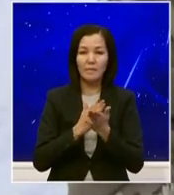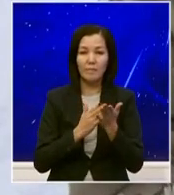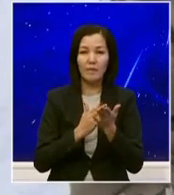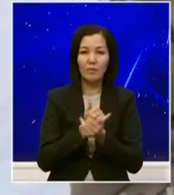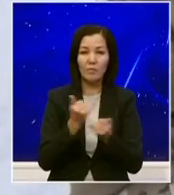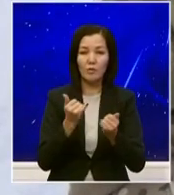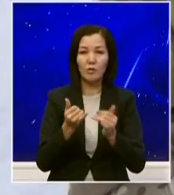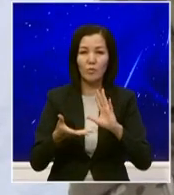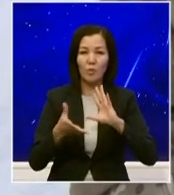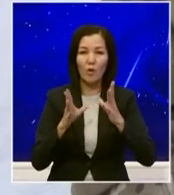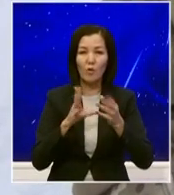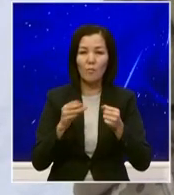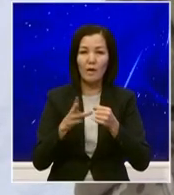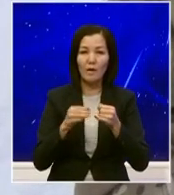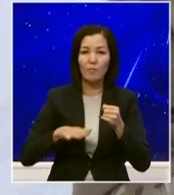аумағымыз бойынша